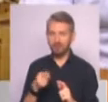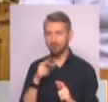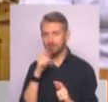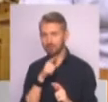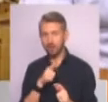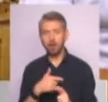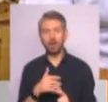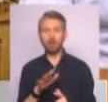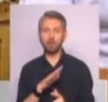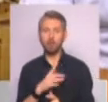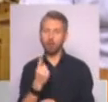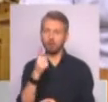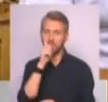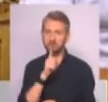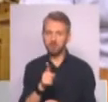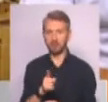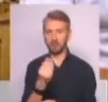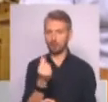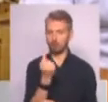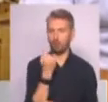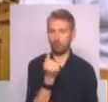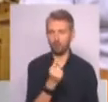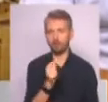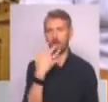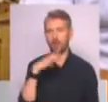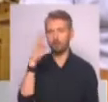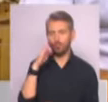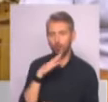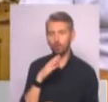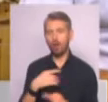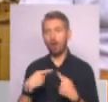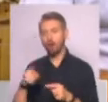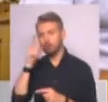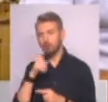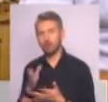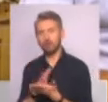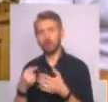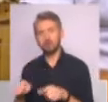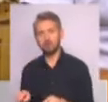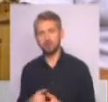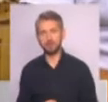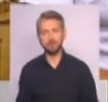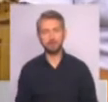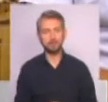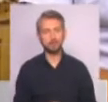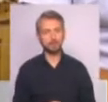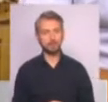один місяць іноді приходить один тариф, навіть за гарячу воду, інший місяць зовсім інший.